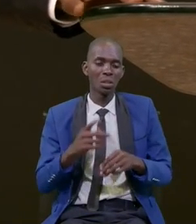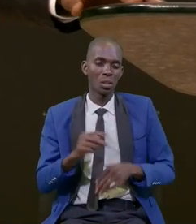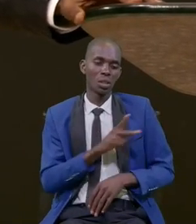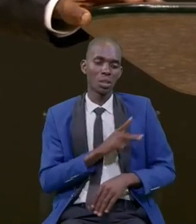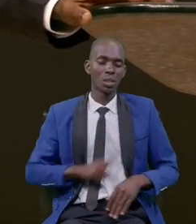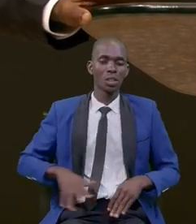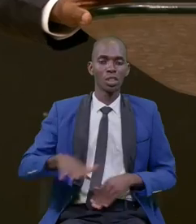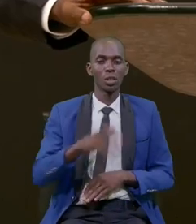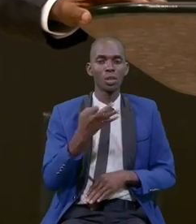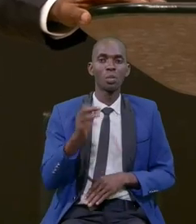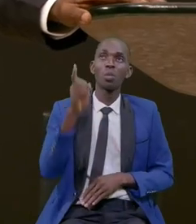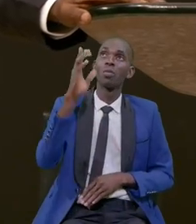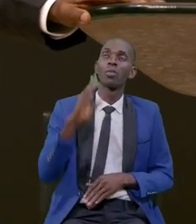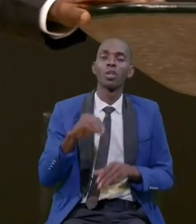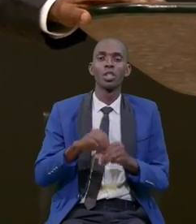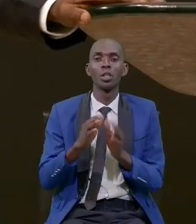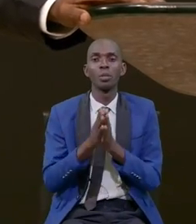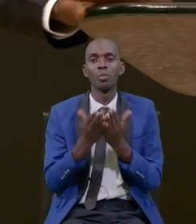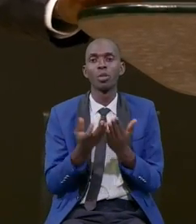Dieu. Tite 1,